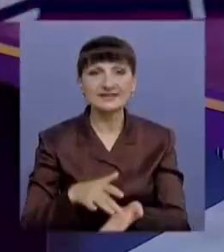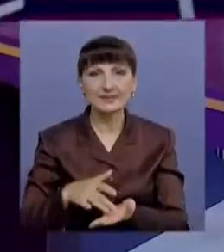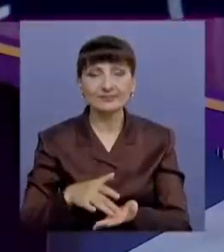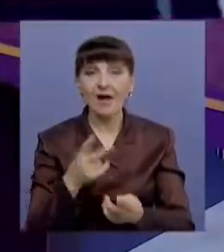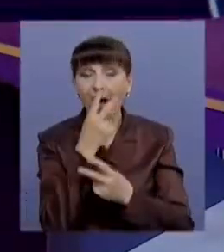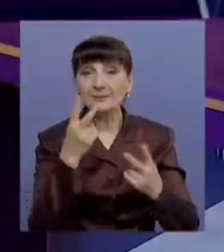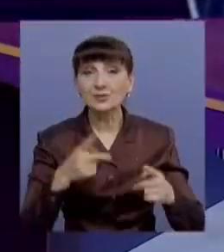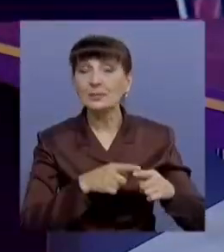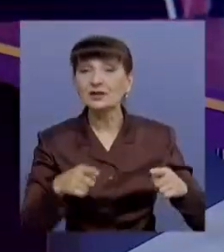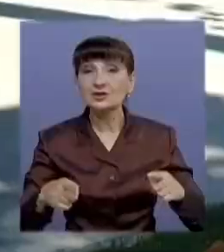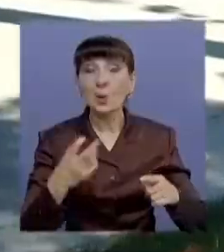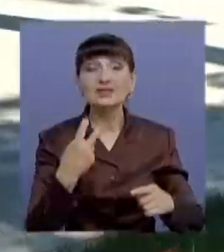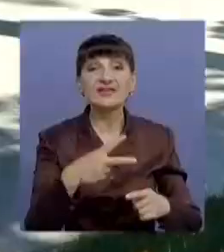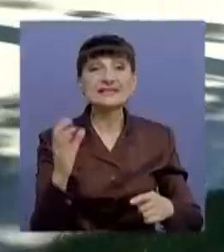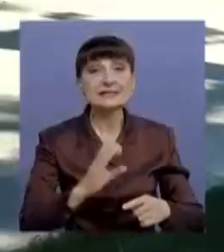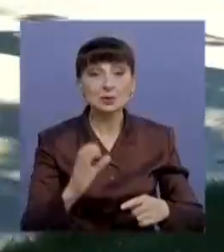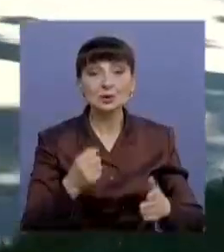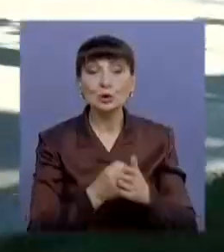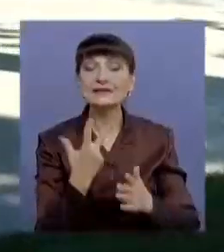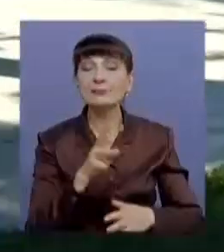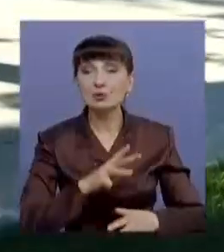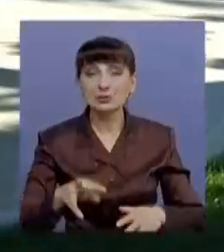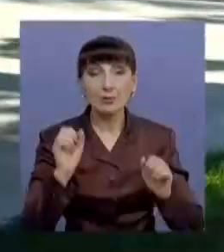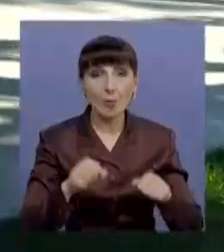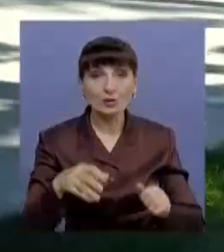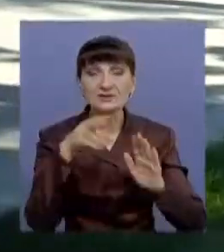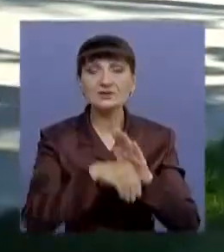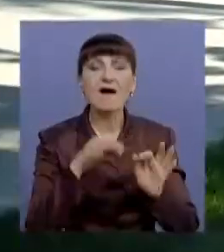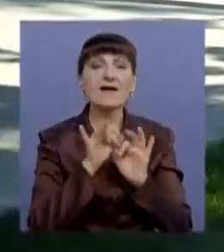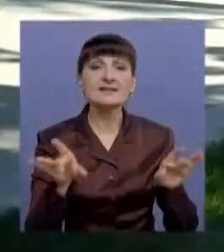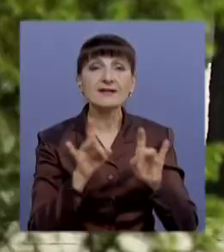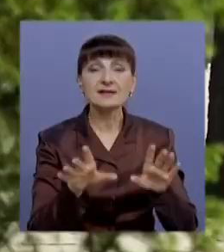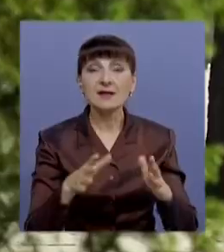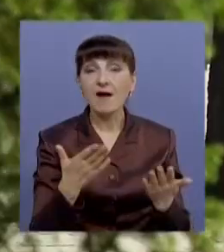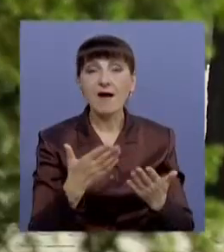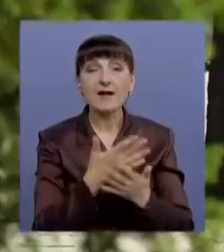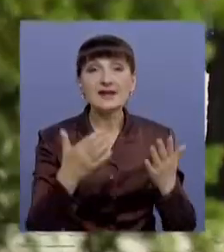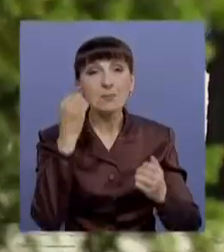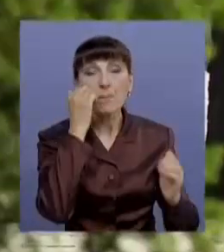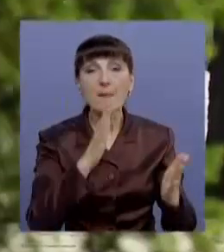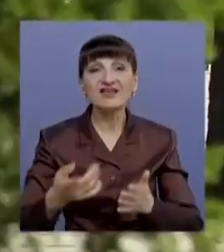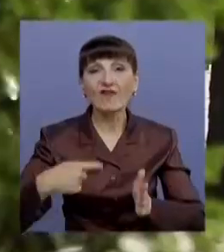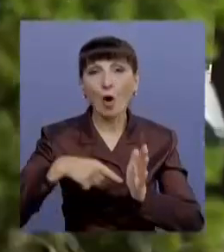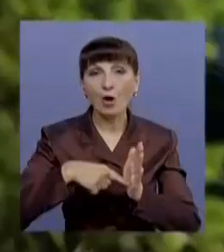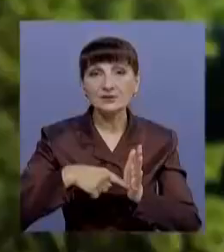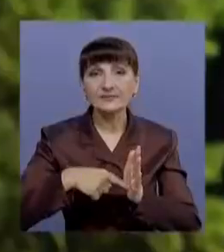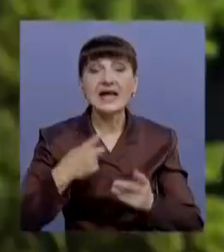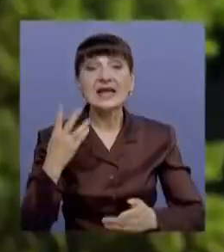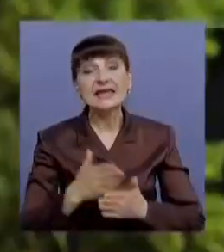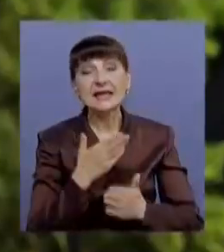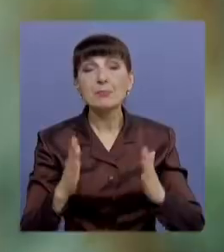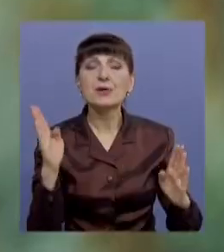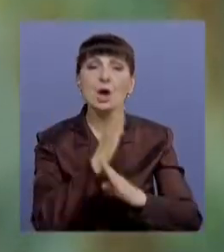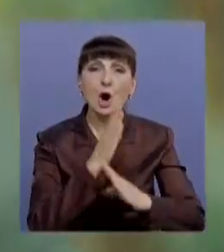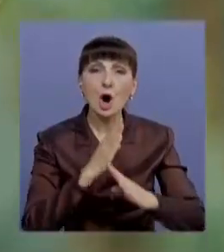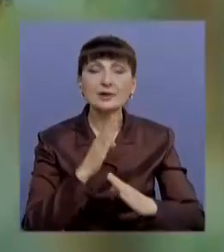Обзор продолжительностью от 20 секунд до 3 минут может содержать рассказ об определенной достопримечательности мегаполиса, либо о природных